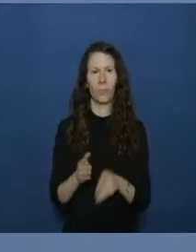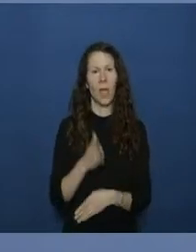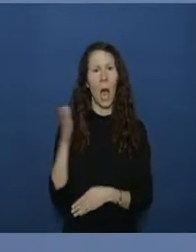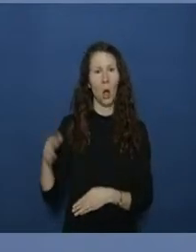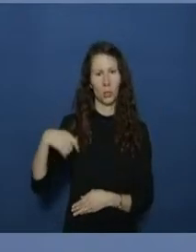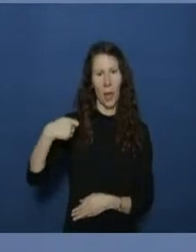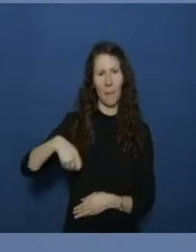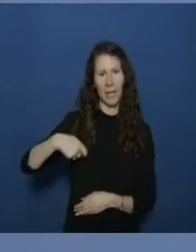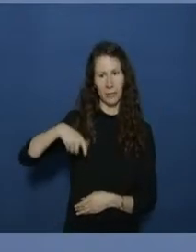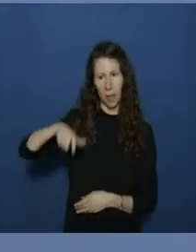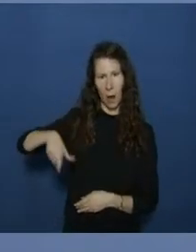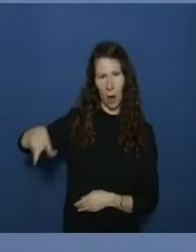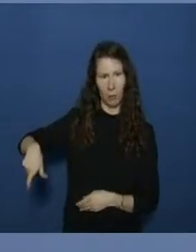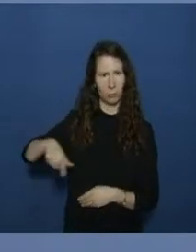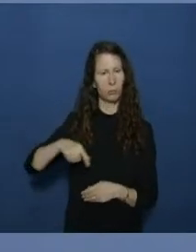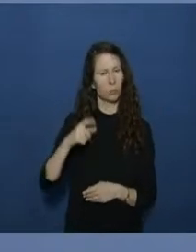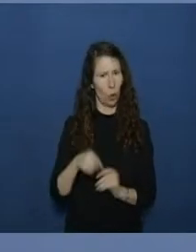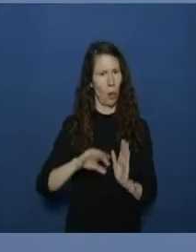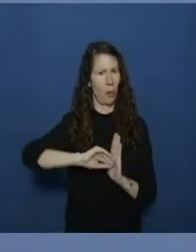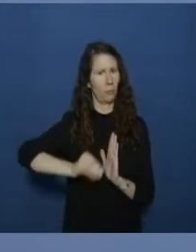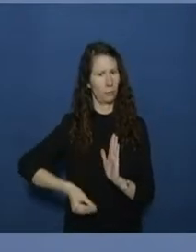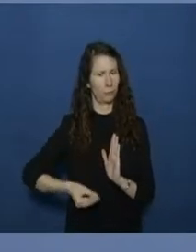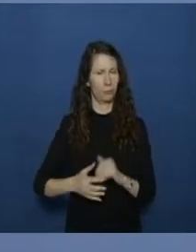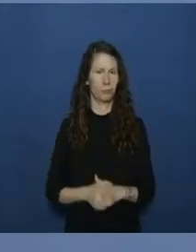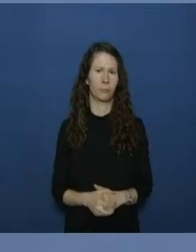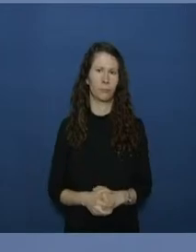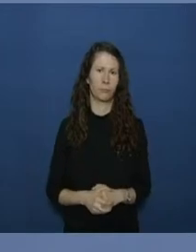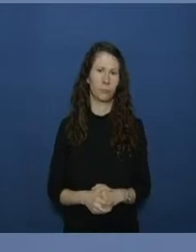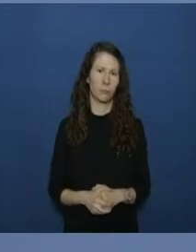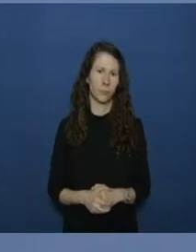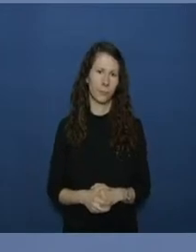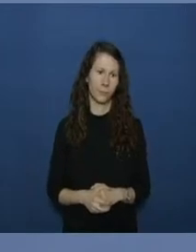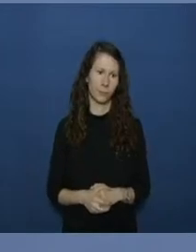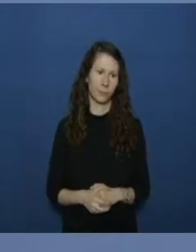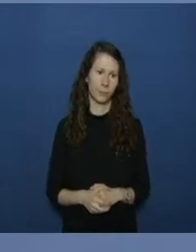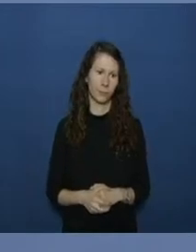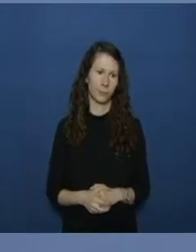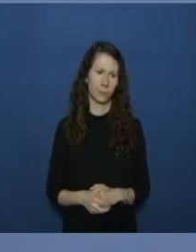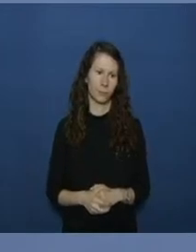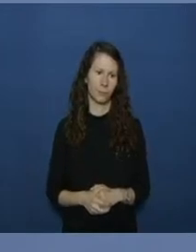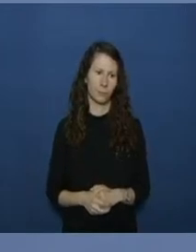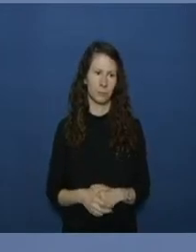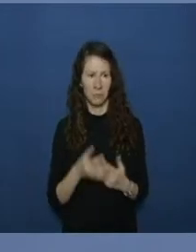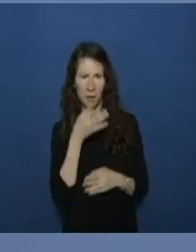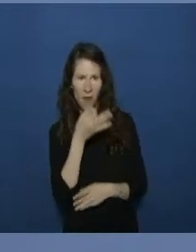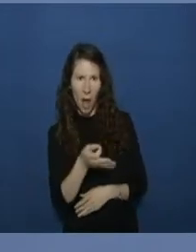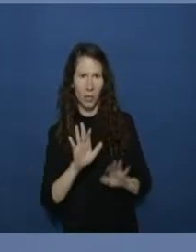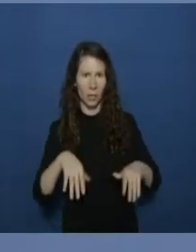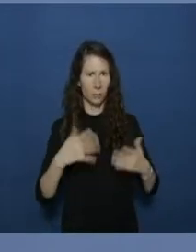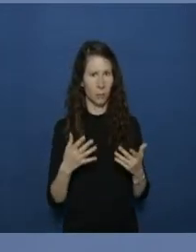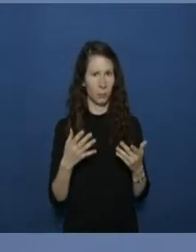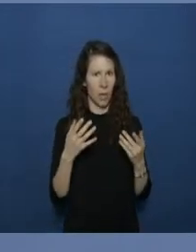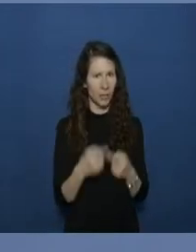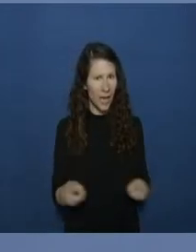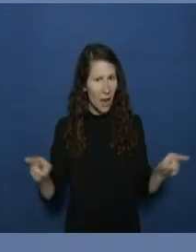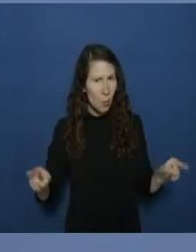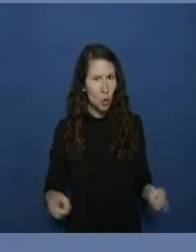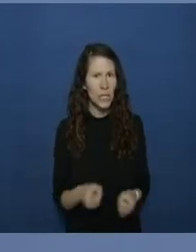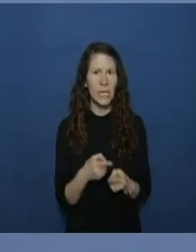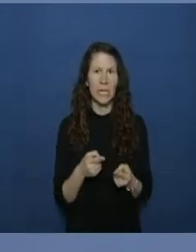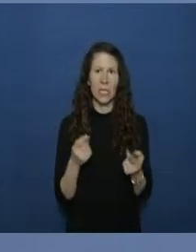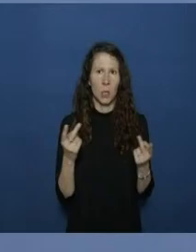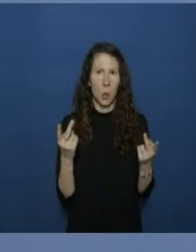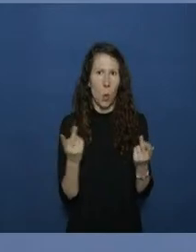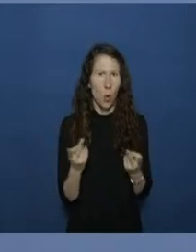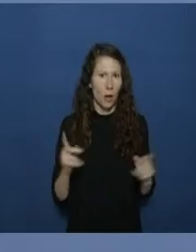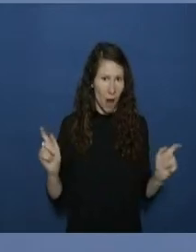die unterzeichnen. Kleine Nachfrage, wird es da irgendeine Zeremonie oder sowas geben? Also ich kann Ihnen dazu jetzt noch keine